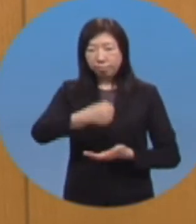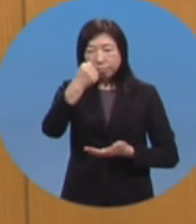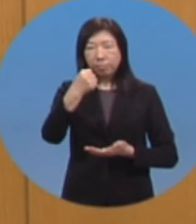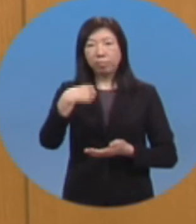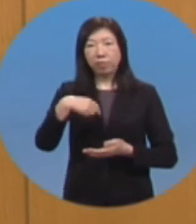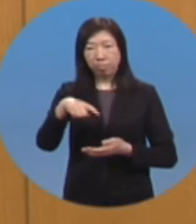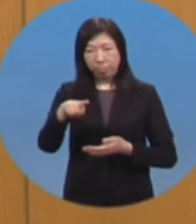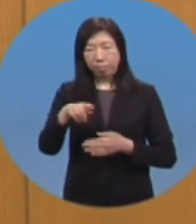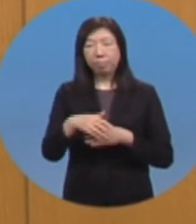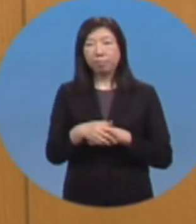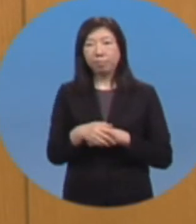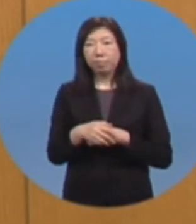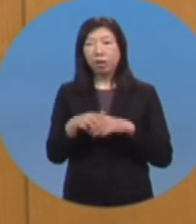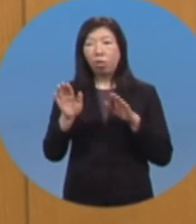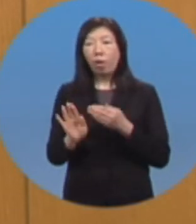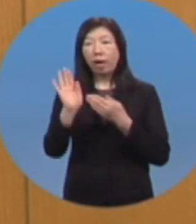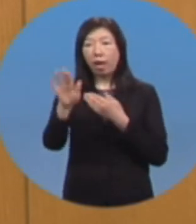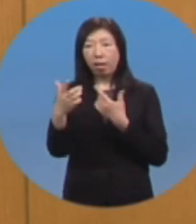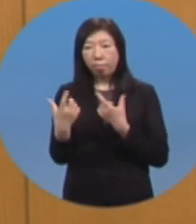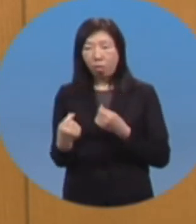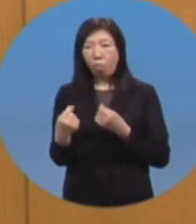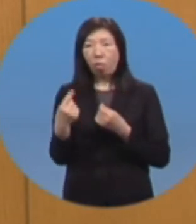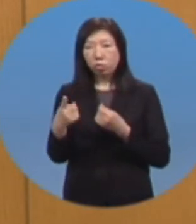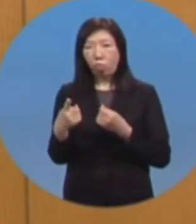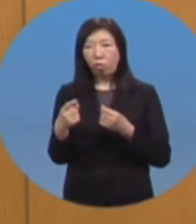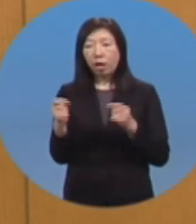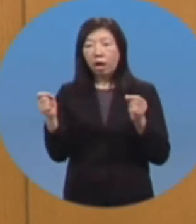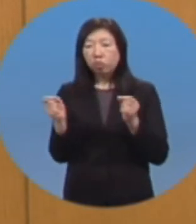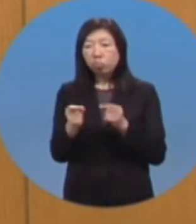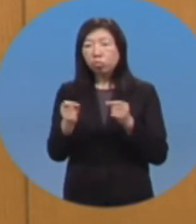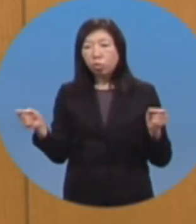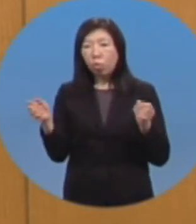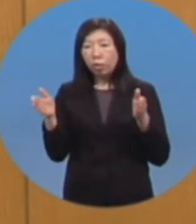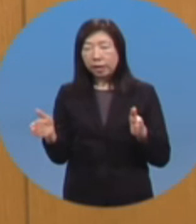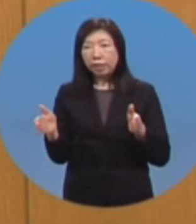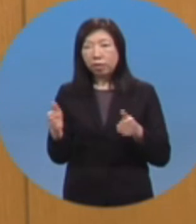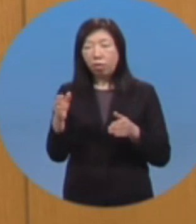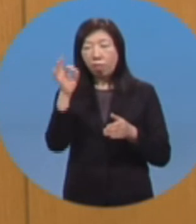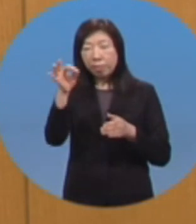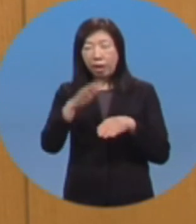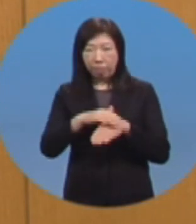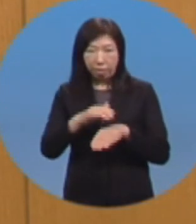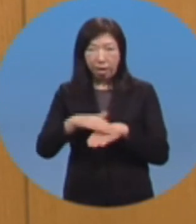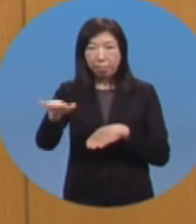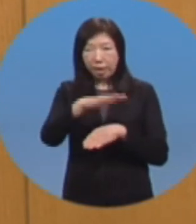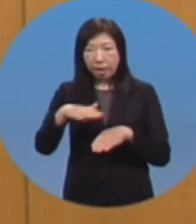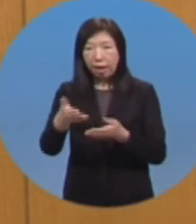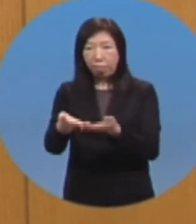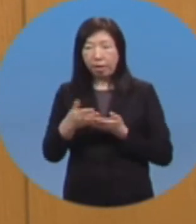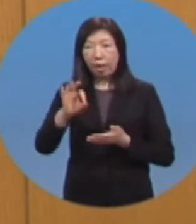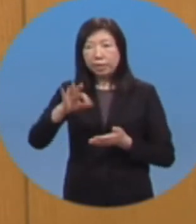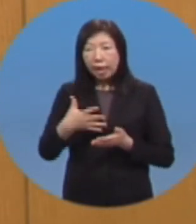み立てております。これからもですね、そうした中長期的な視点を持ち、皆様方からお預かりした税金